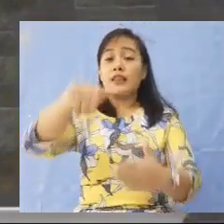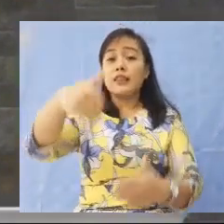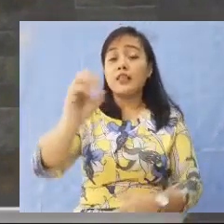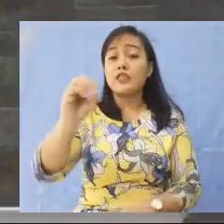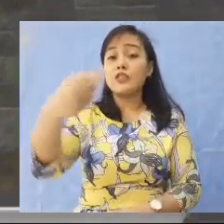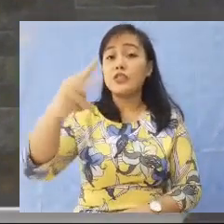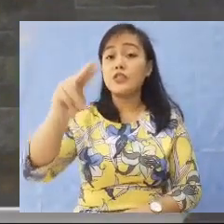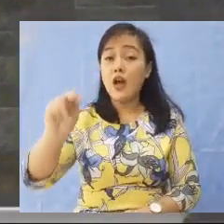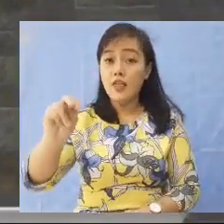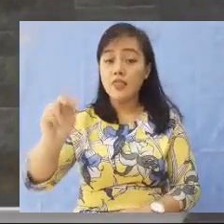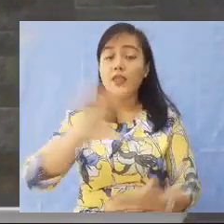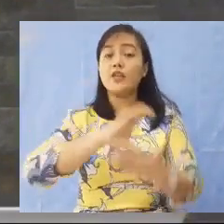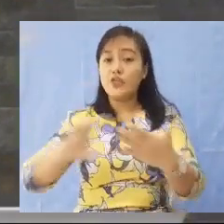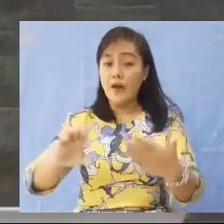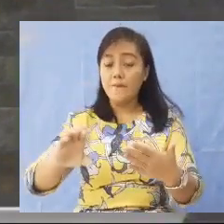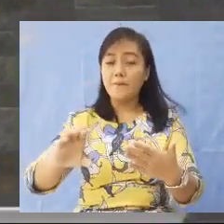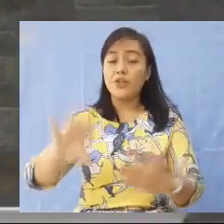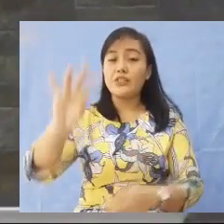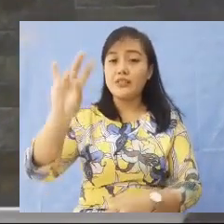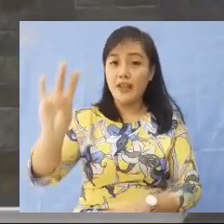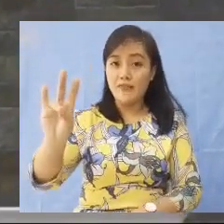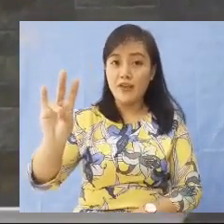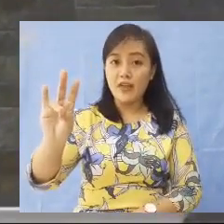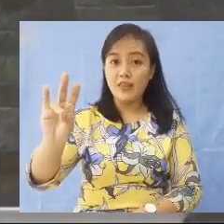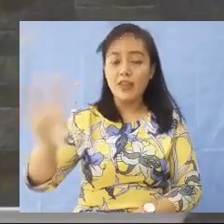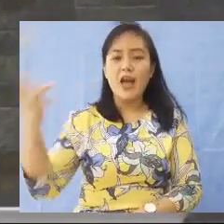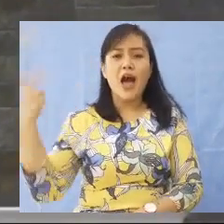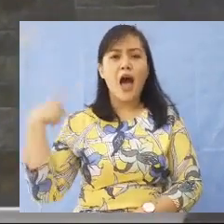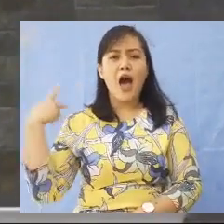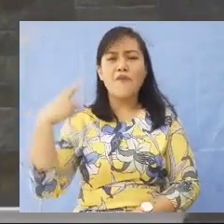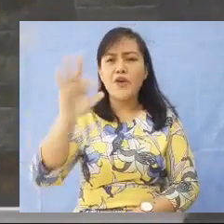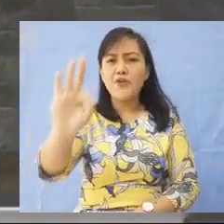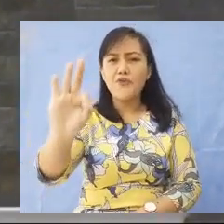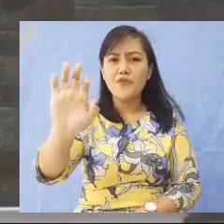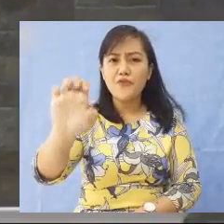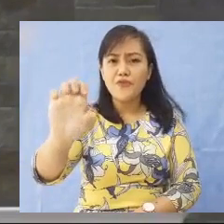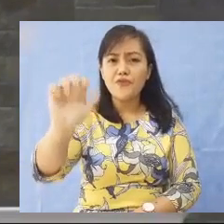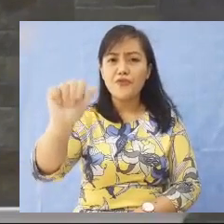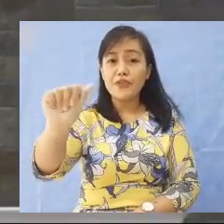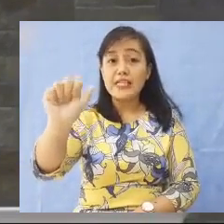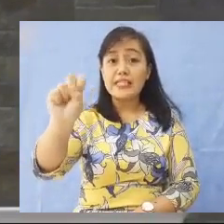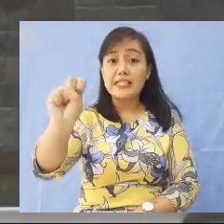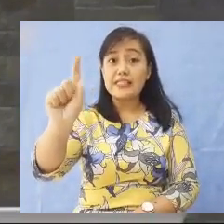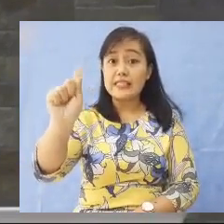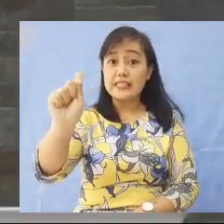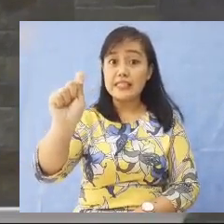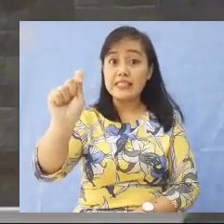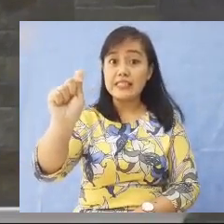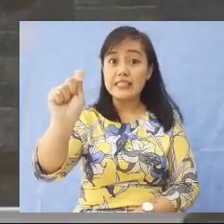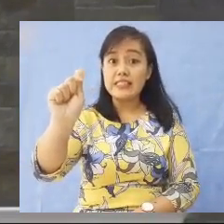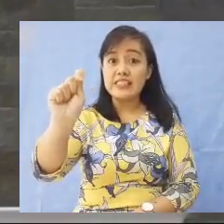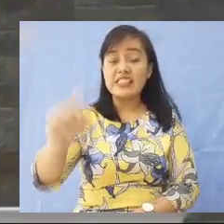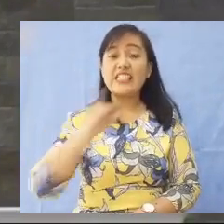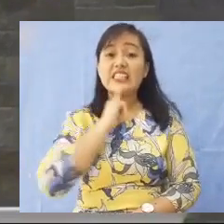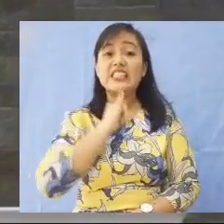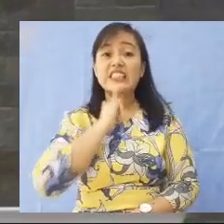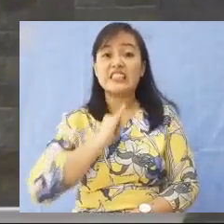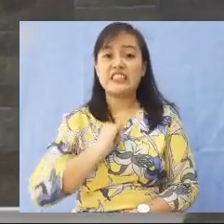na feast. Alam niyo po, ang mga Hudyo po, sila po ay mga masasayahing tao.